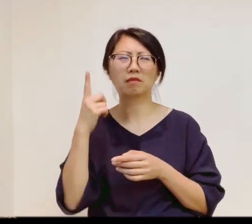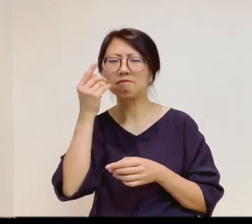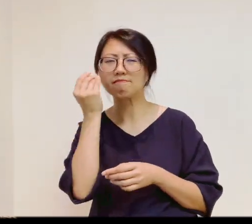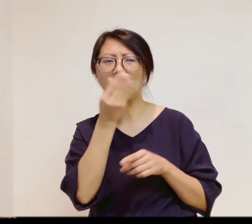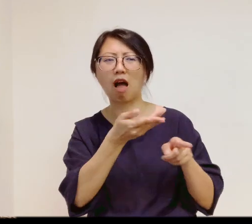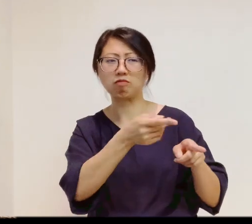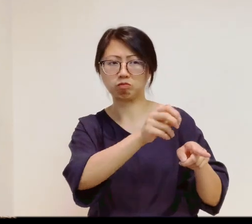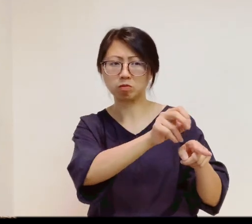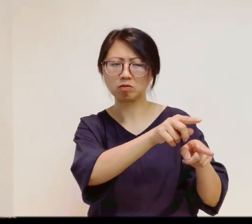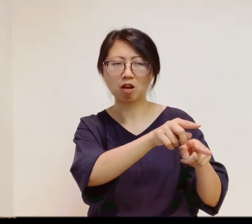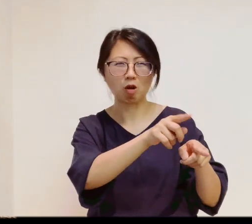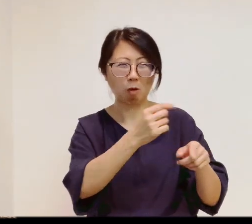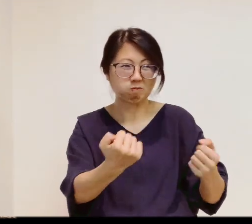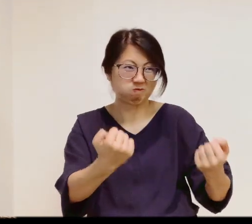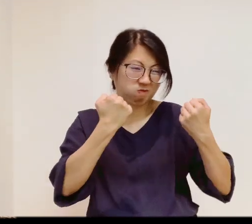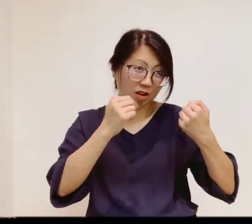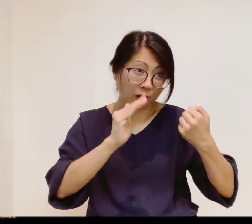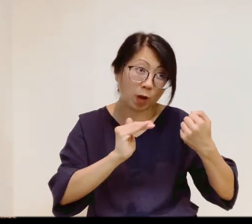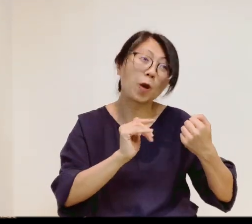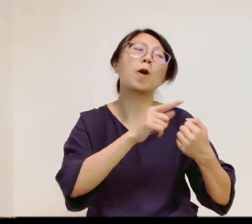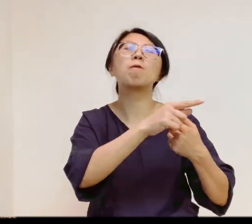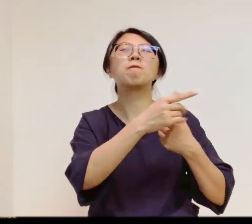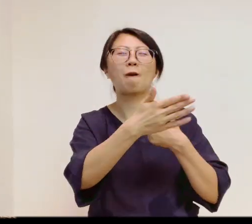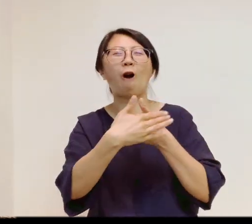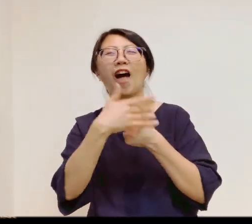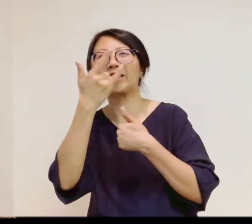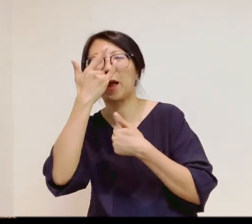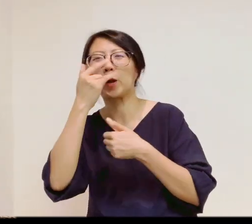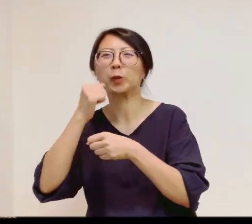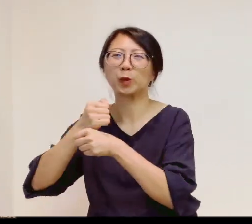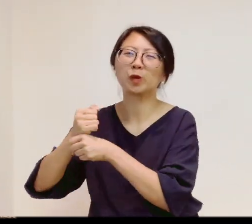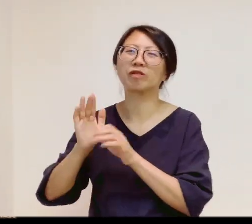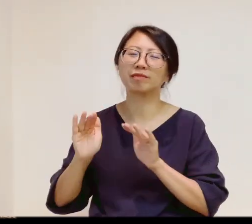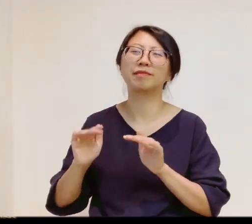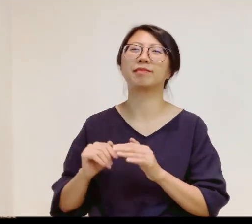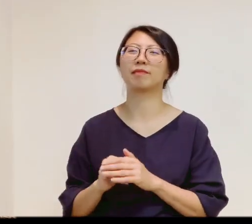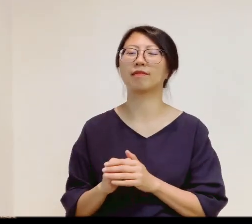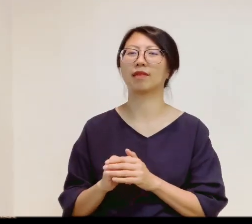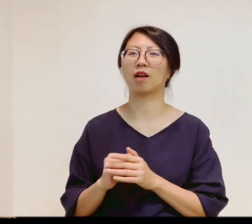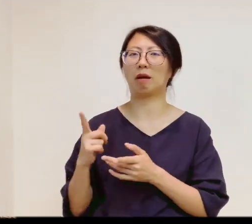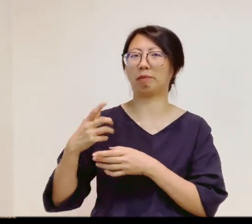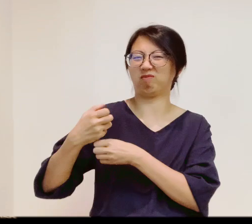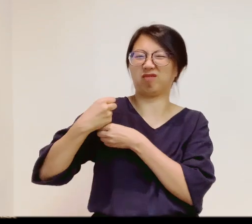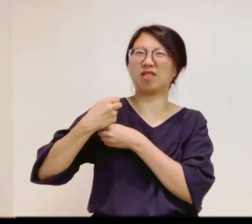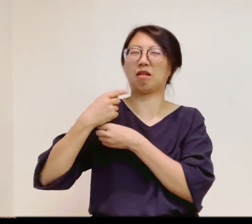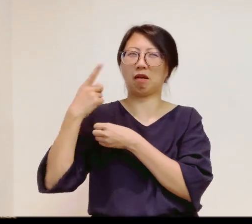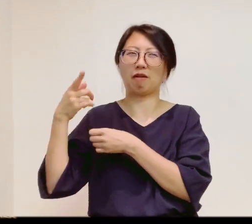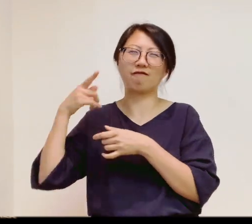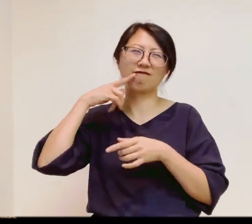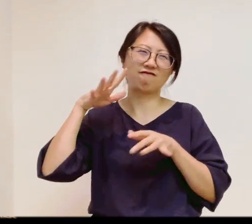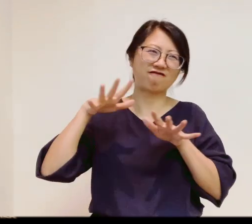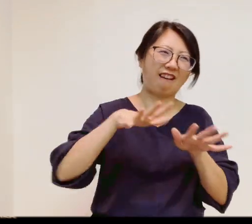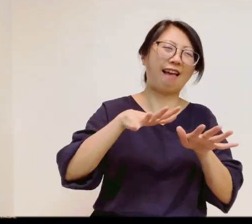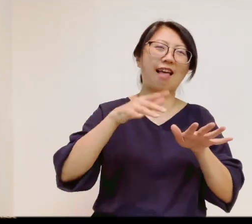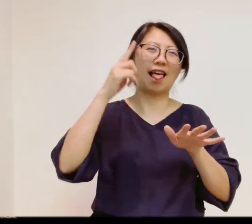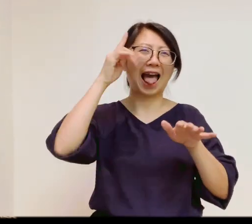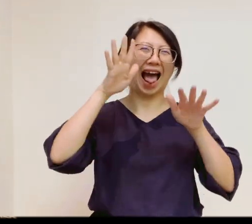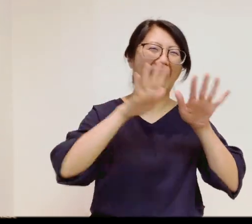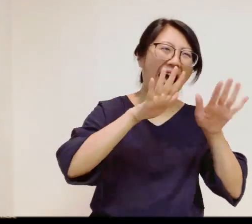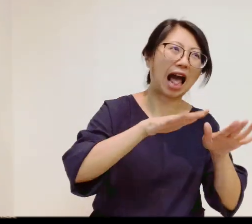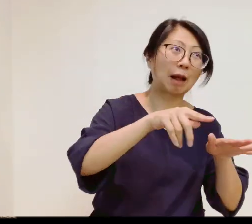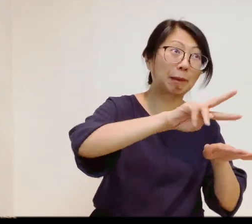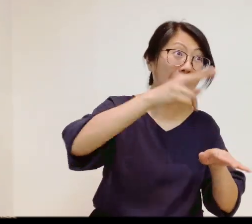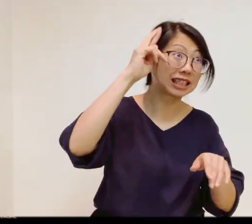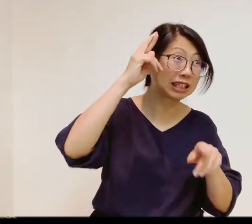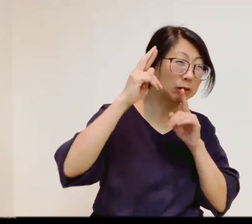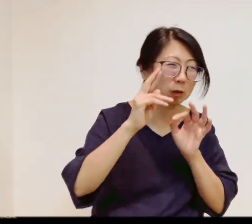集中营里面为德国人做苦工。咁中间里面他们会威吓他啊，看看哪个人精神会失常啊，或者觉得有什么不妥的